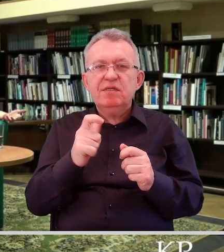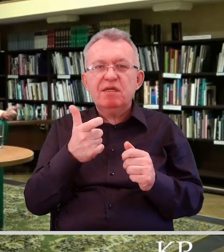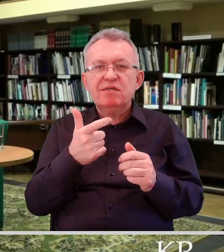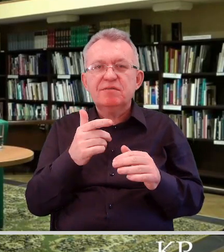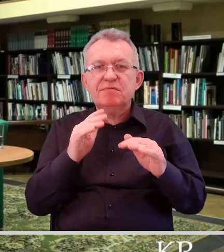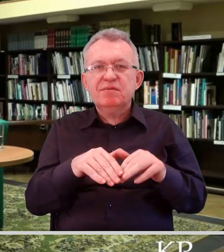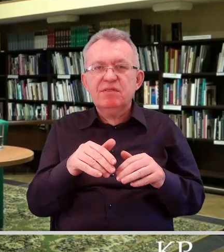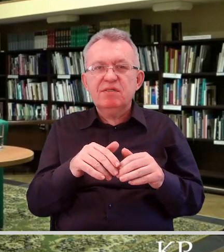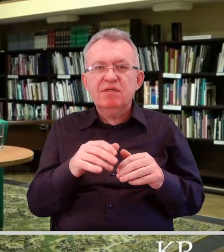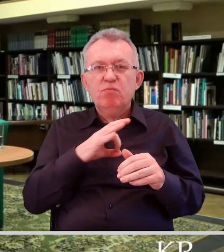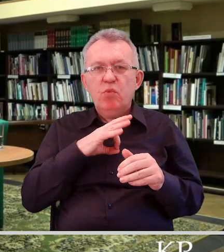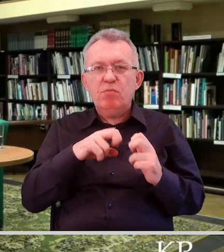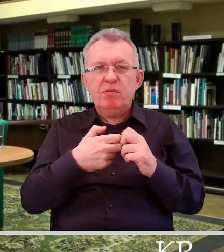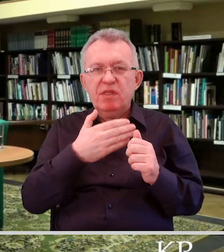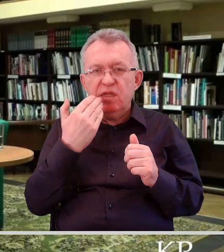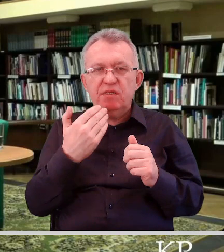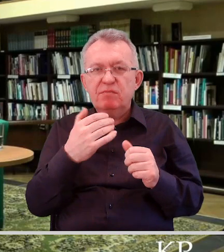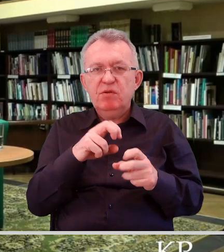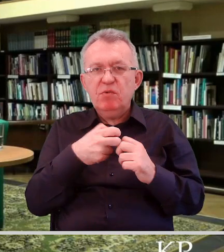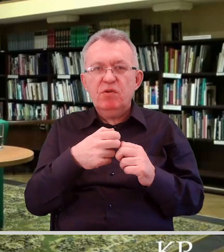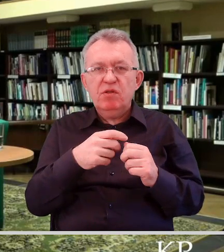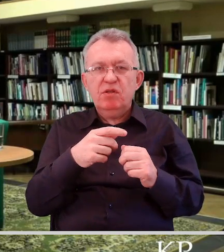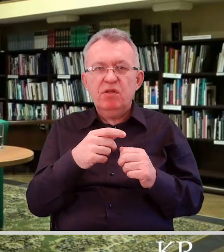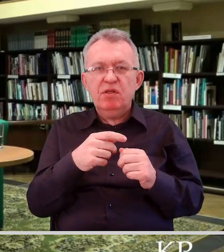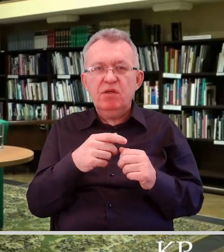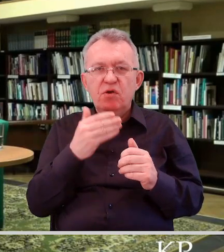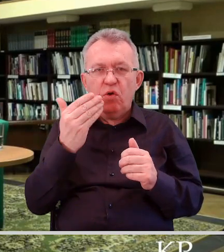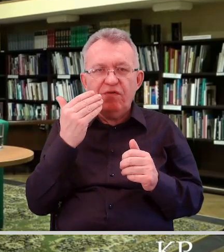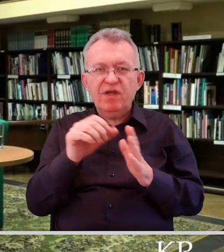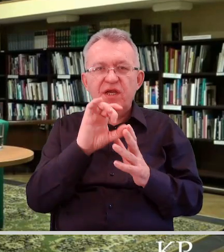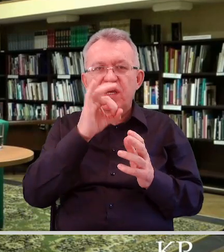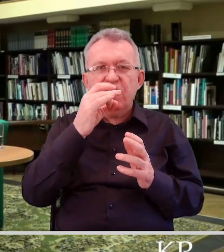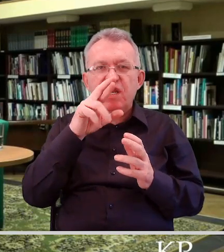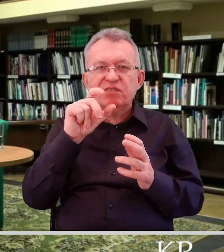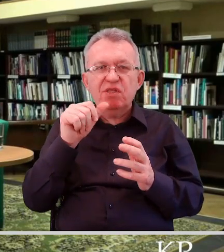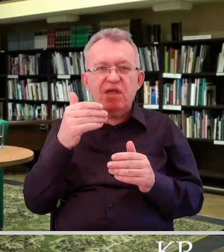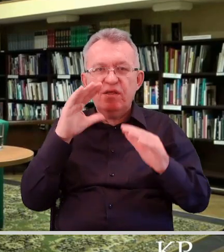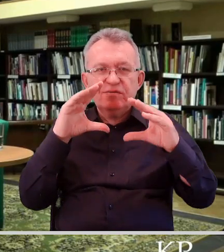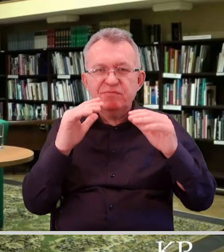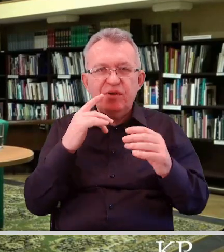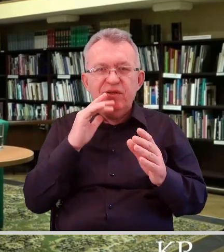zdrabniać. To jest też mój problem, nie ma zdrobnienia takiego honorowego imienia Grażyna.